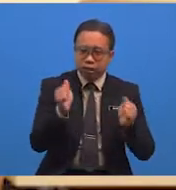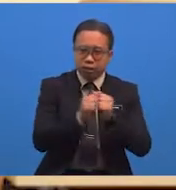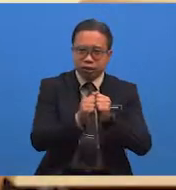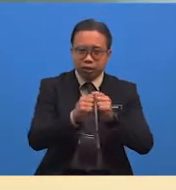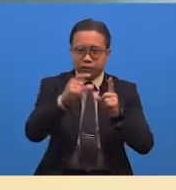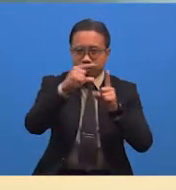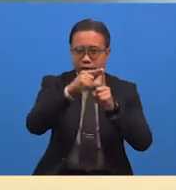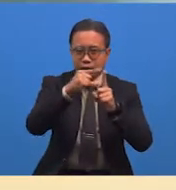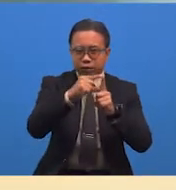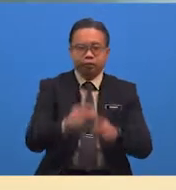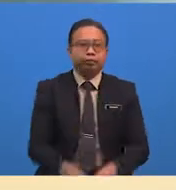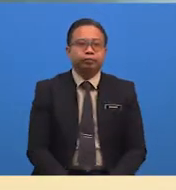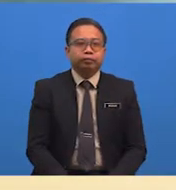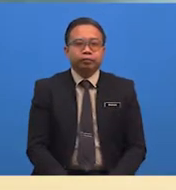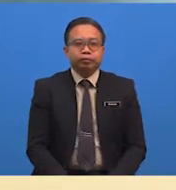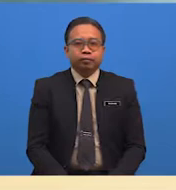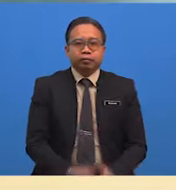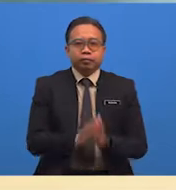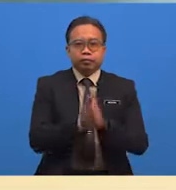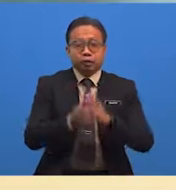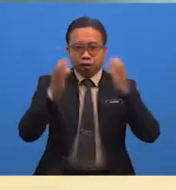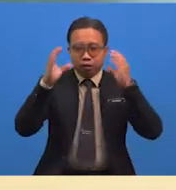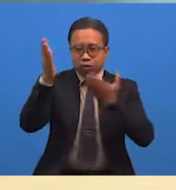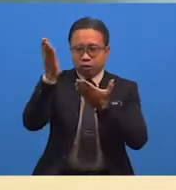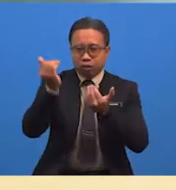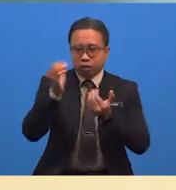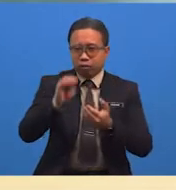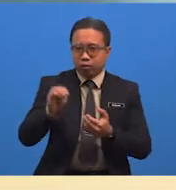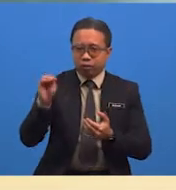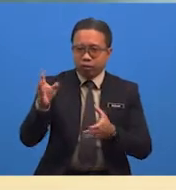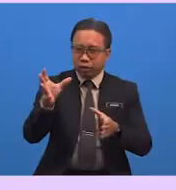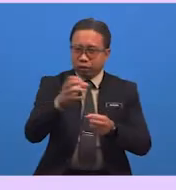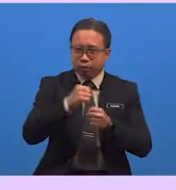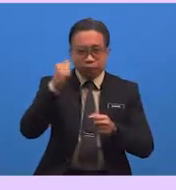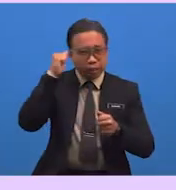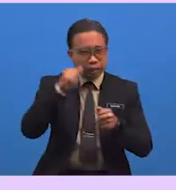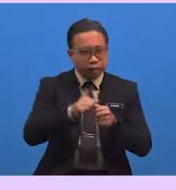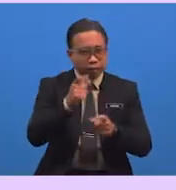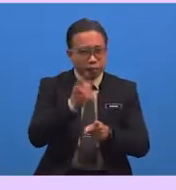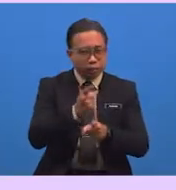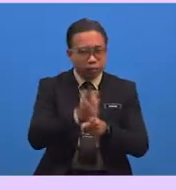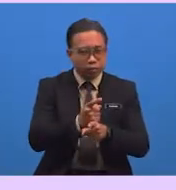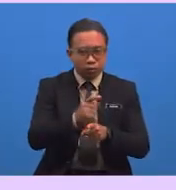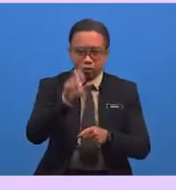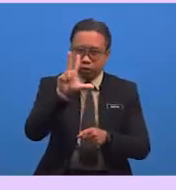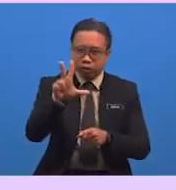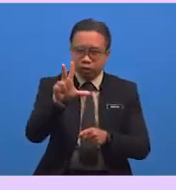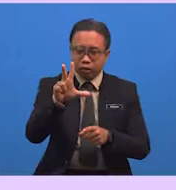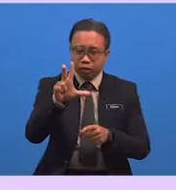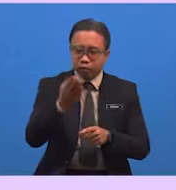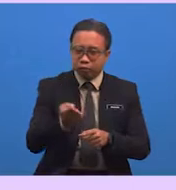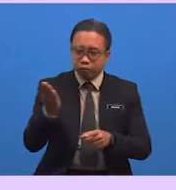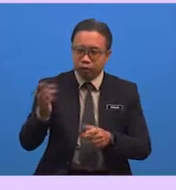protektor. Jadi, cikgu harap murid-murid dapat ingat betul-betul tiga perkara